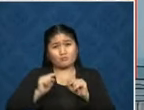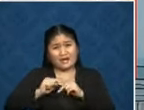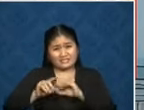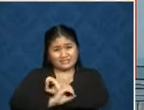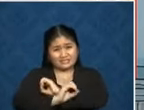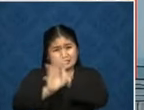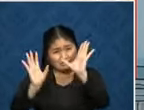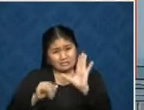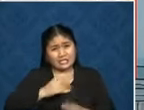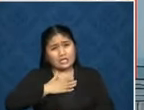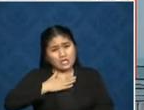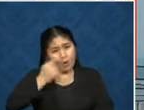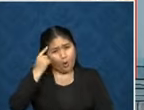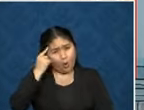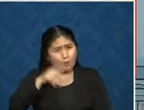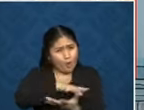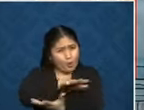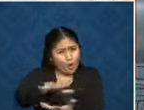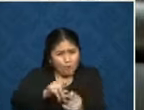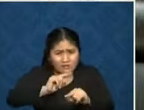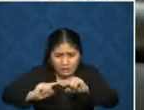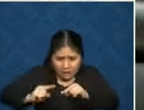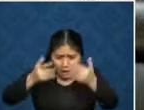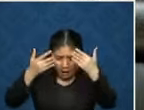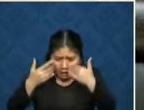ความชัดเจนว่าเรามองครอบคลุมในทุกมิติแล้ว